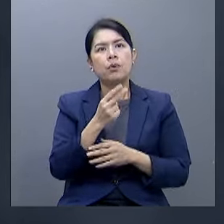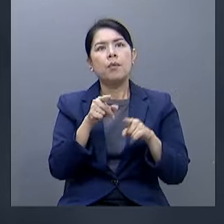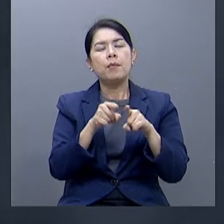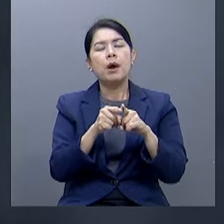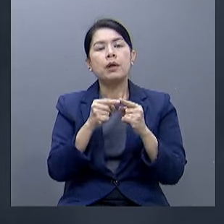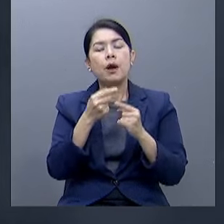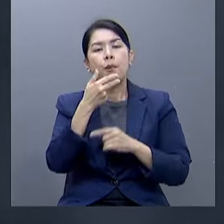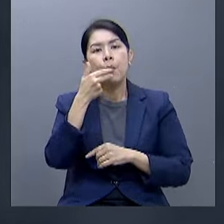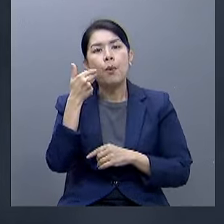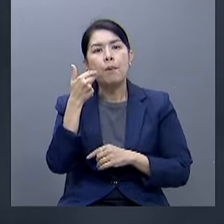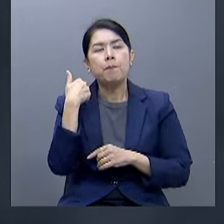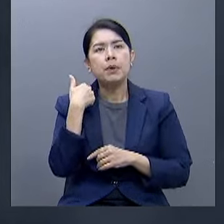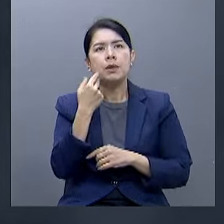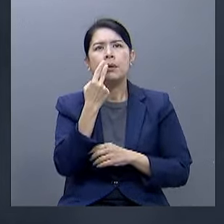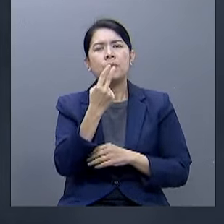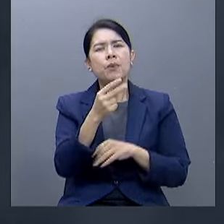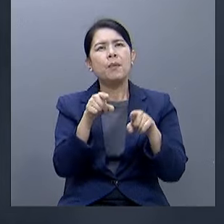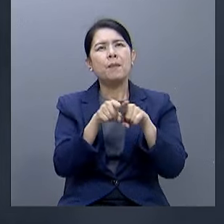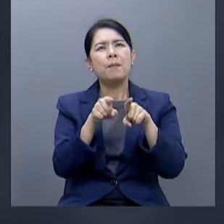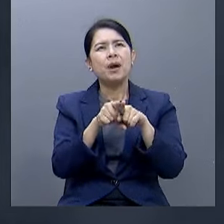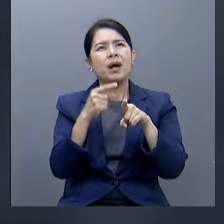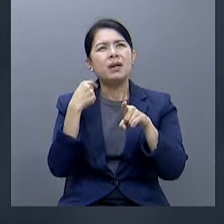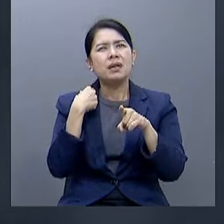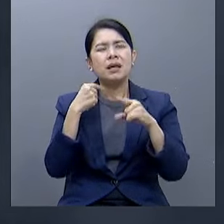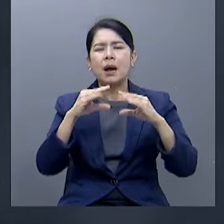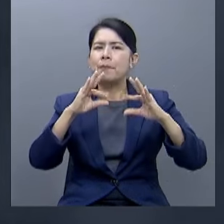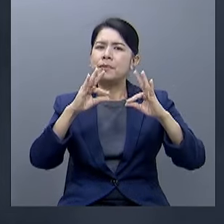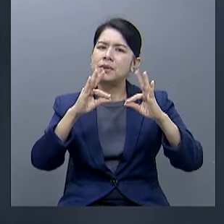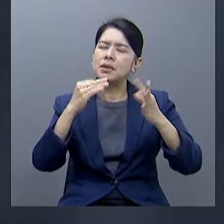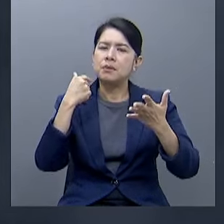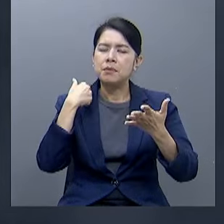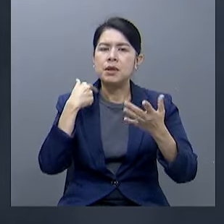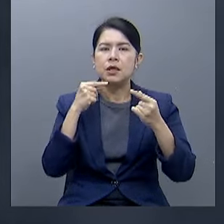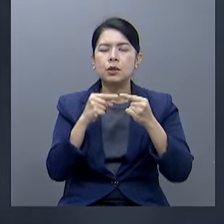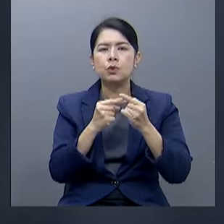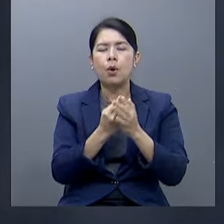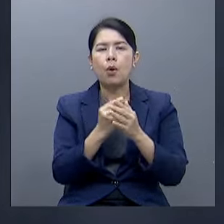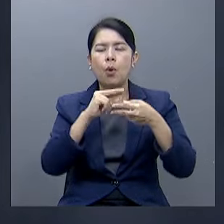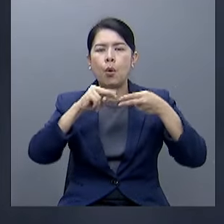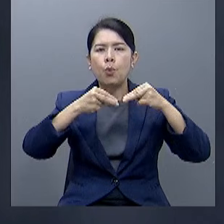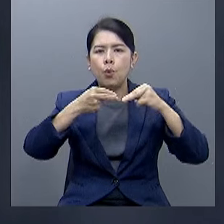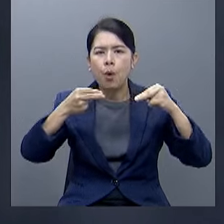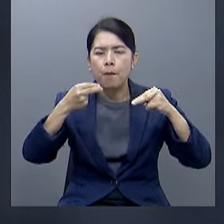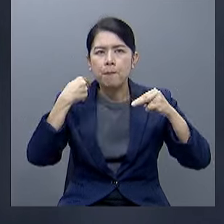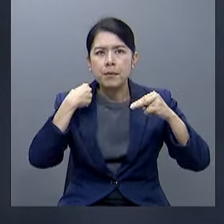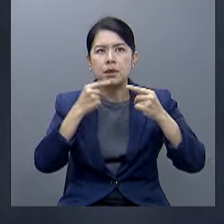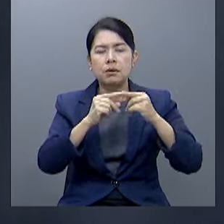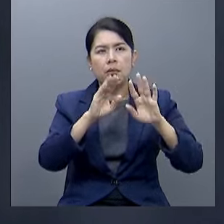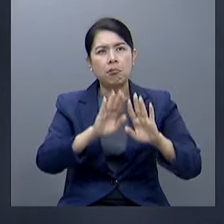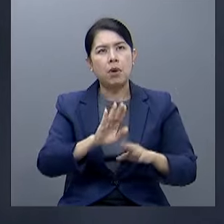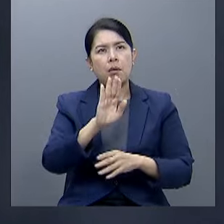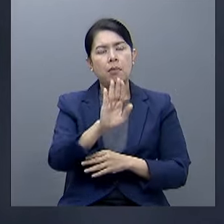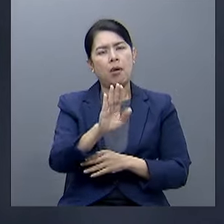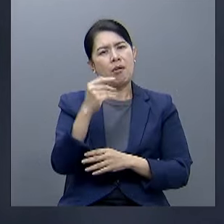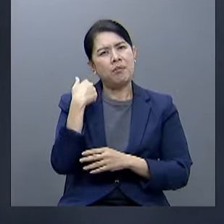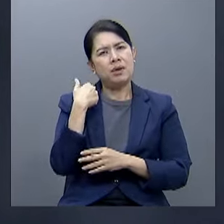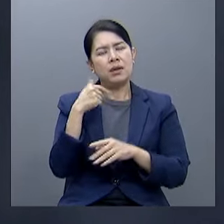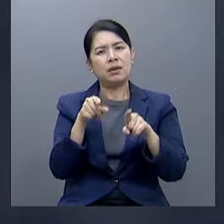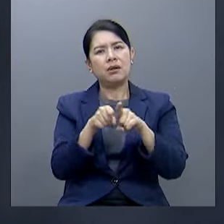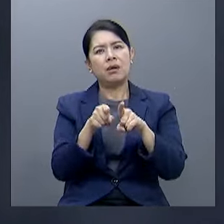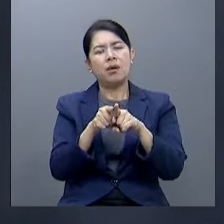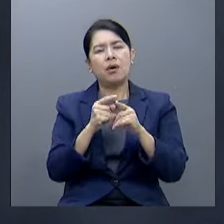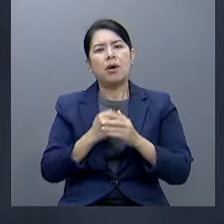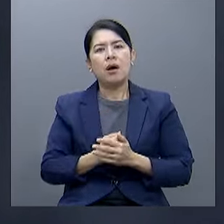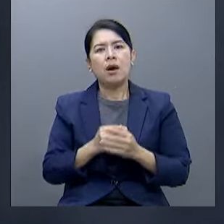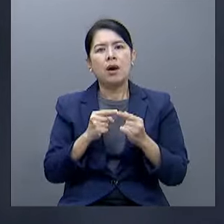ค่ะมันคล้ายกับกำยี่ห้อดังหรือลูกอมที่คล้ายกับรสชาติของเครื่องดื่มน้ำอัดลม